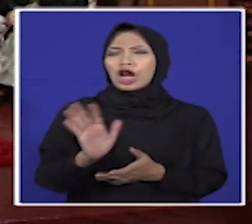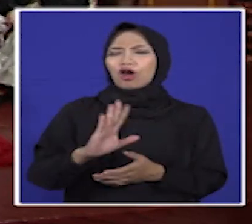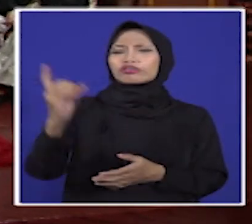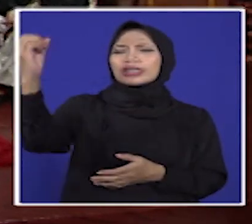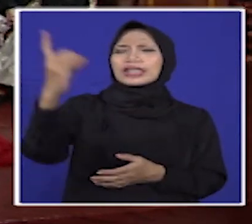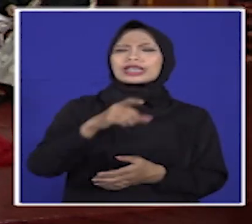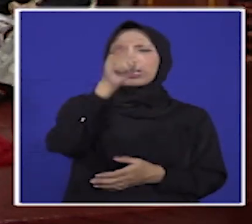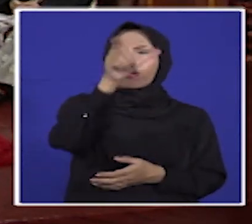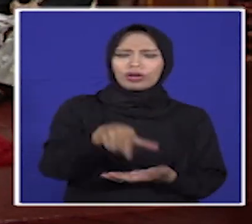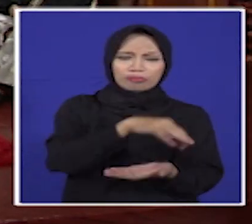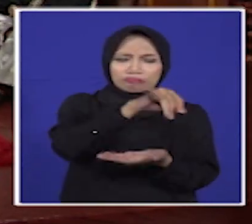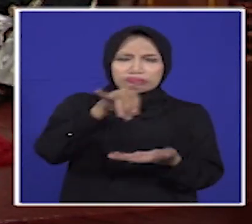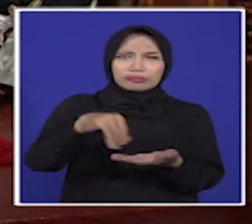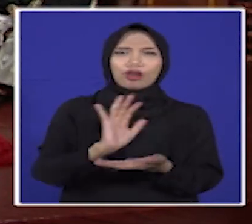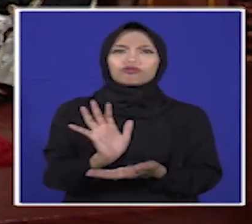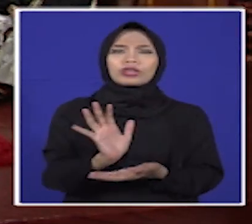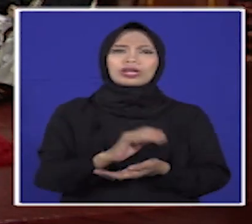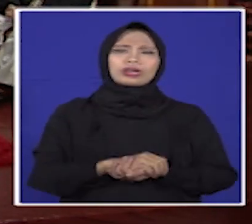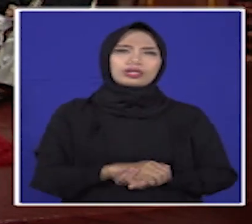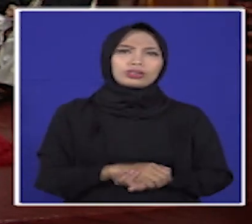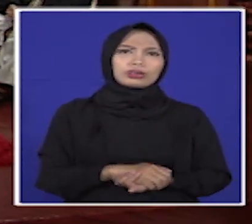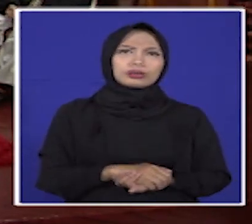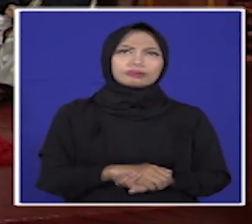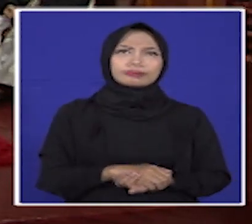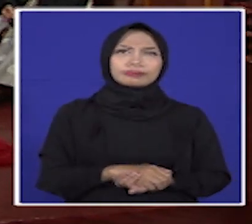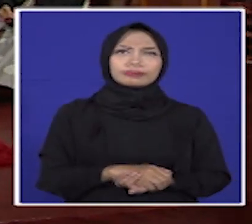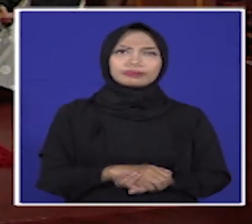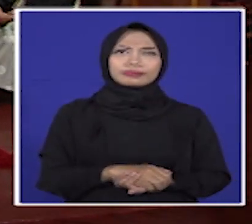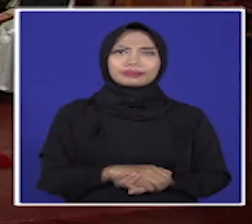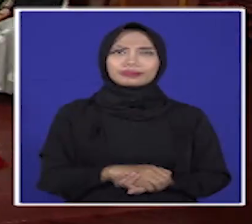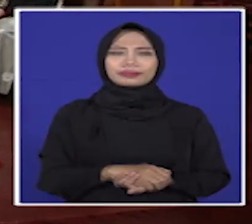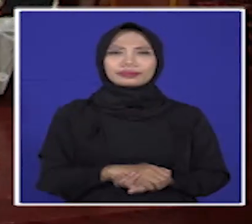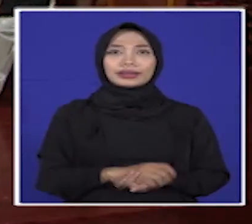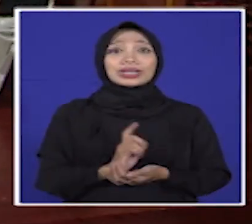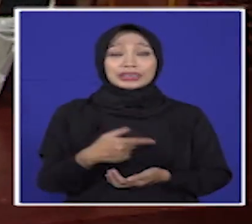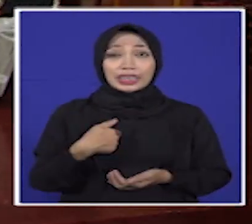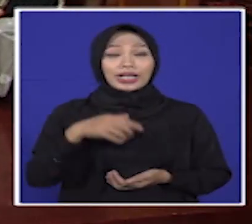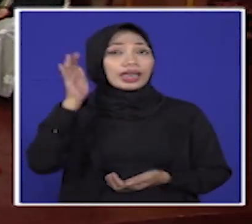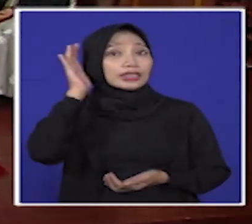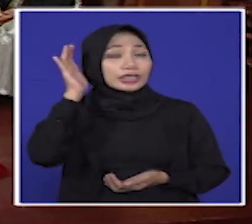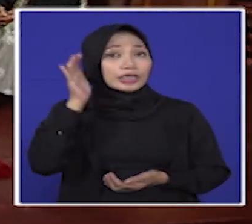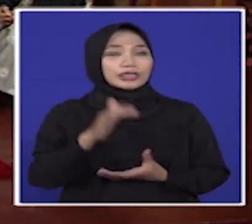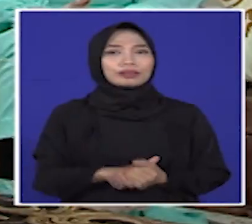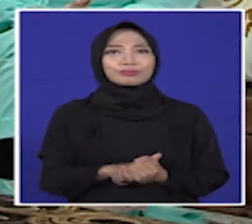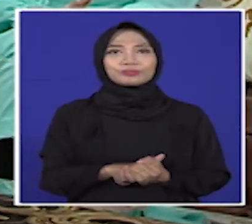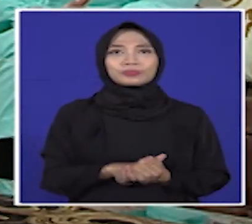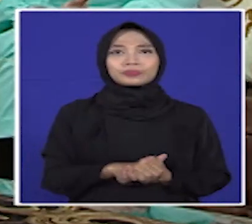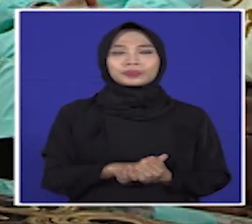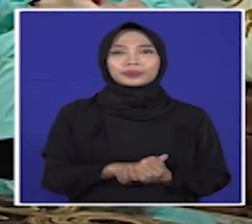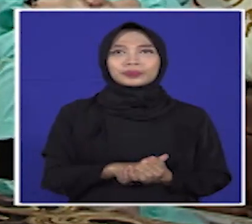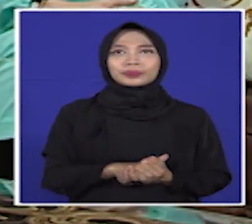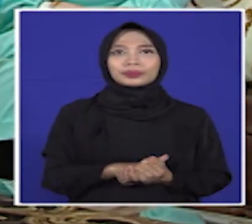ya Pak Ustadz ya, dan serahkan semua sama Allah. Mbak Tika, ini kan kita juga dapat info ya, kalau Mbak Tika dan